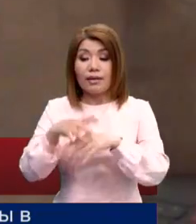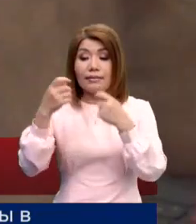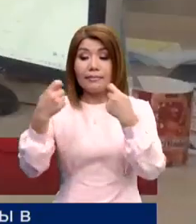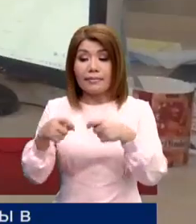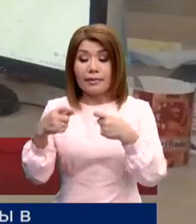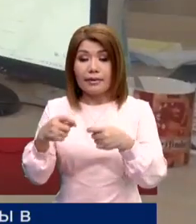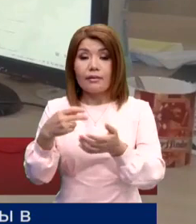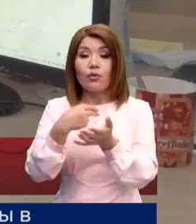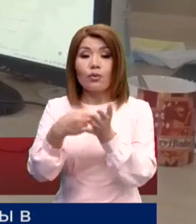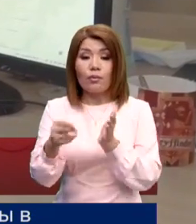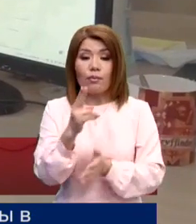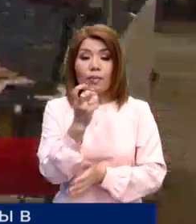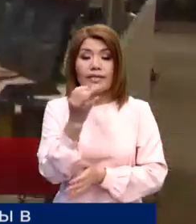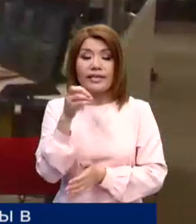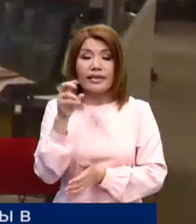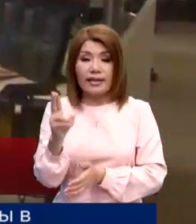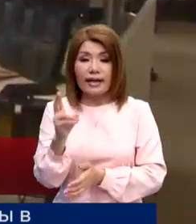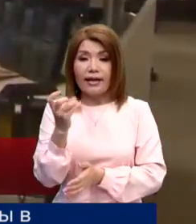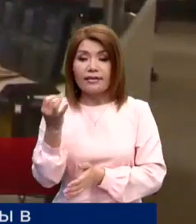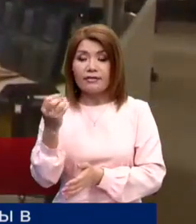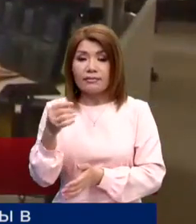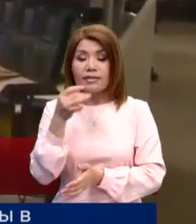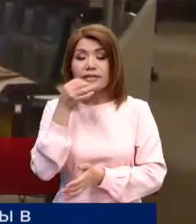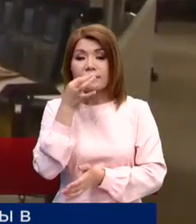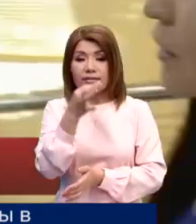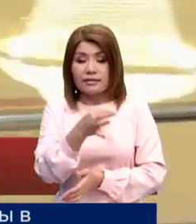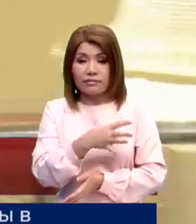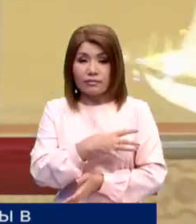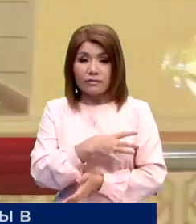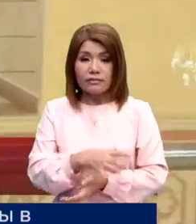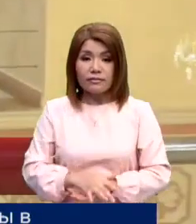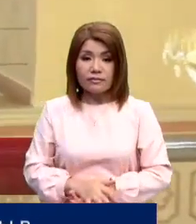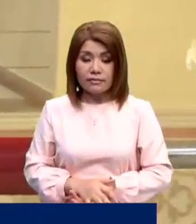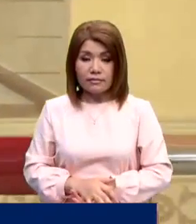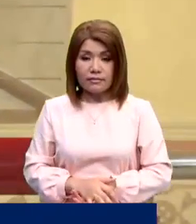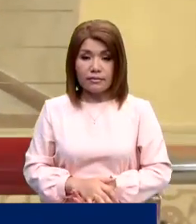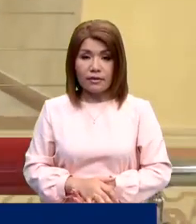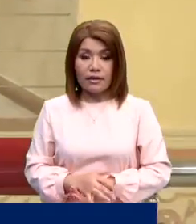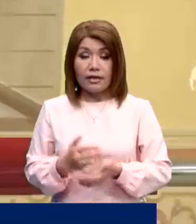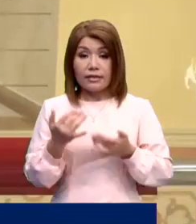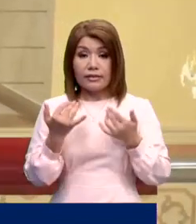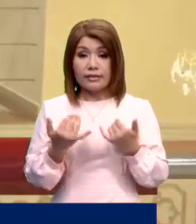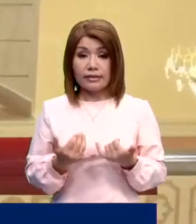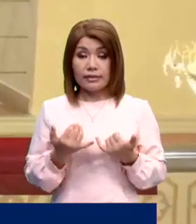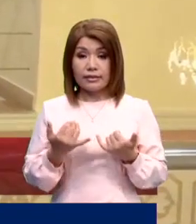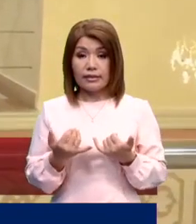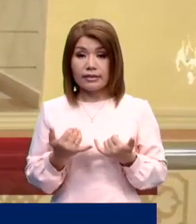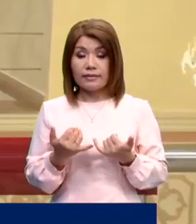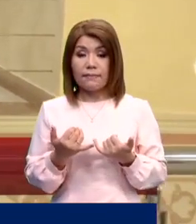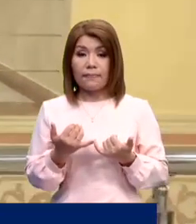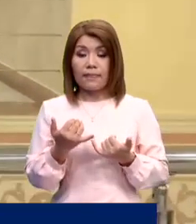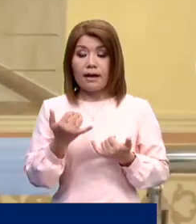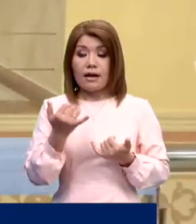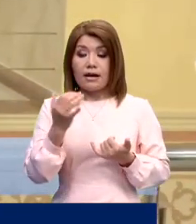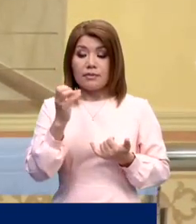алушы Бәйтерек ұлттық холдингі бола алатынын атап өткен. В настоящее время действительно Сбербанком проводится.